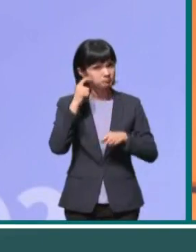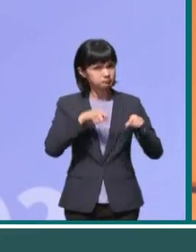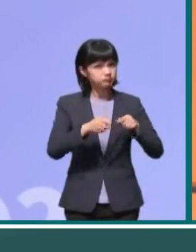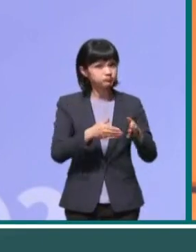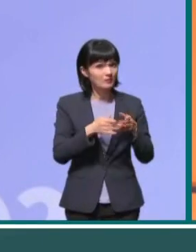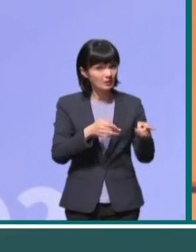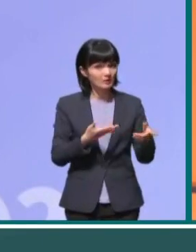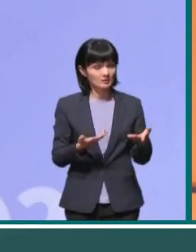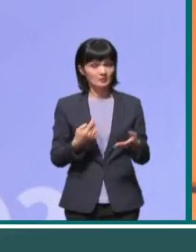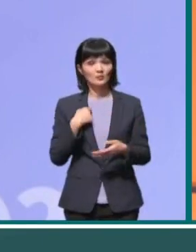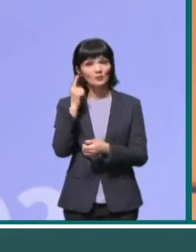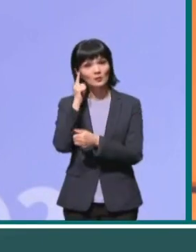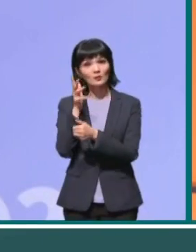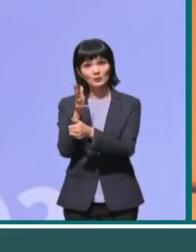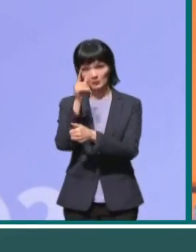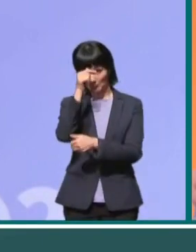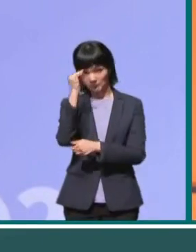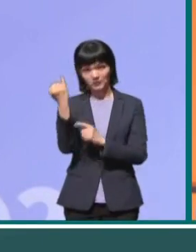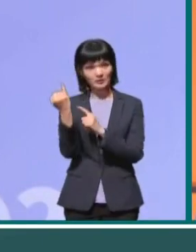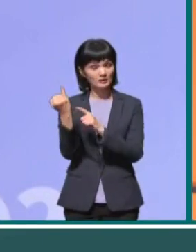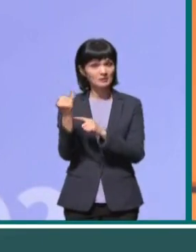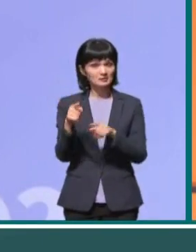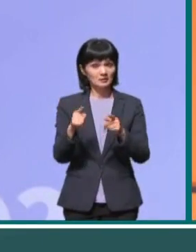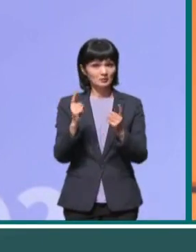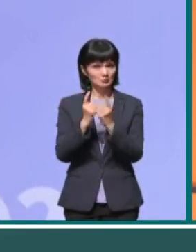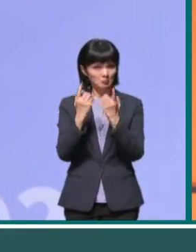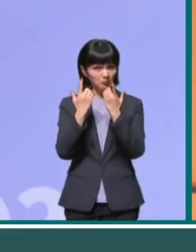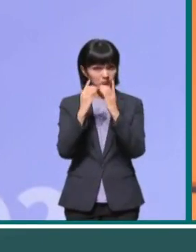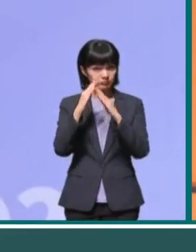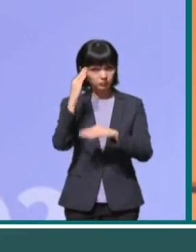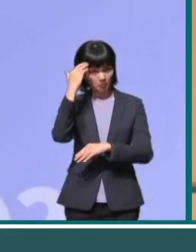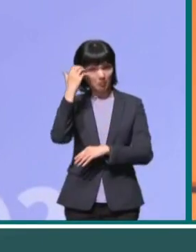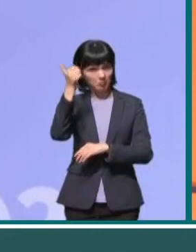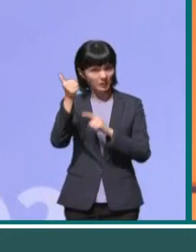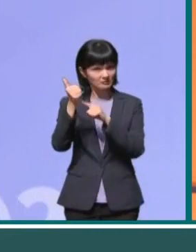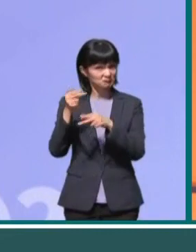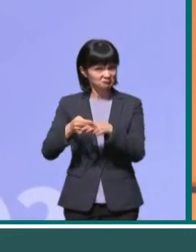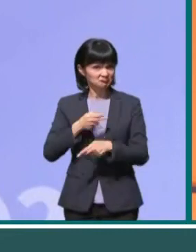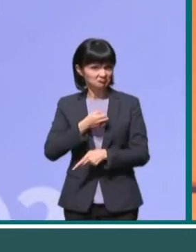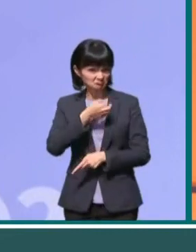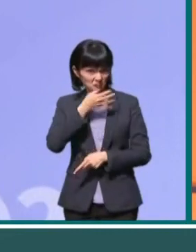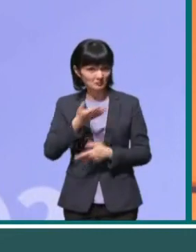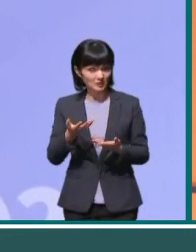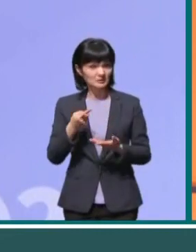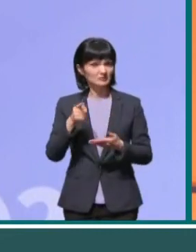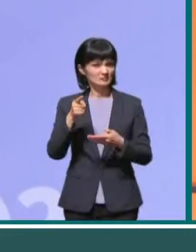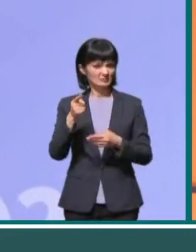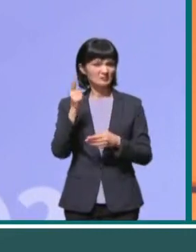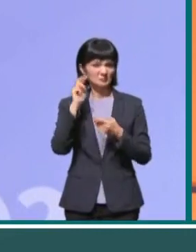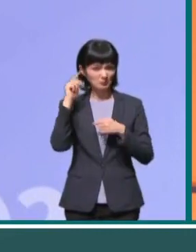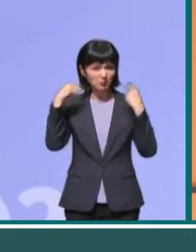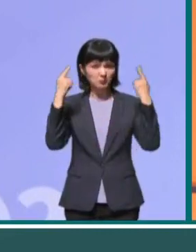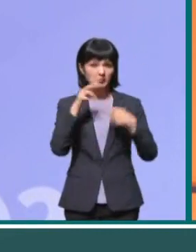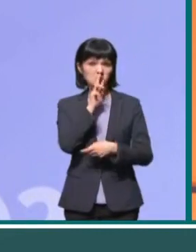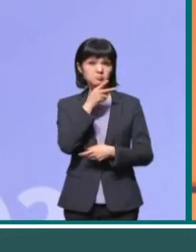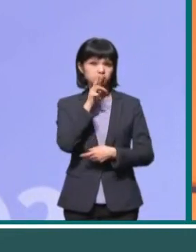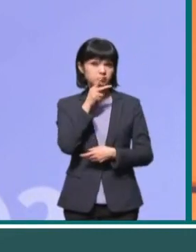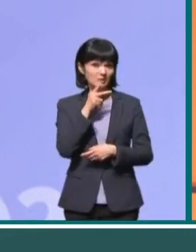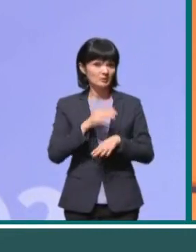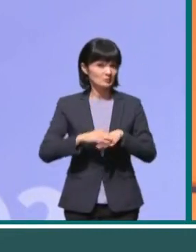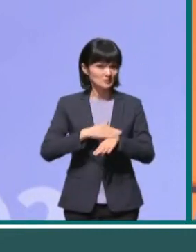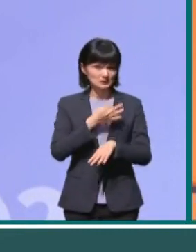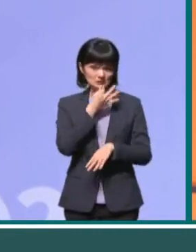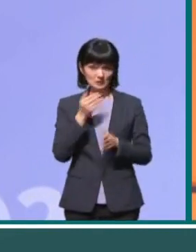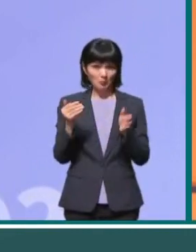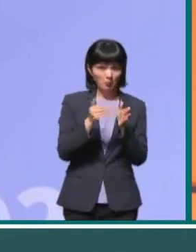哦，对黄珊珊支持度是有的。在这场辩论之后的话，黄珊珊塑造了一个他没有战力的形象，甚至